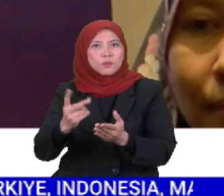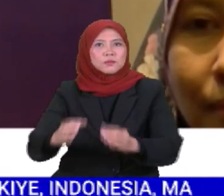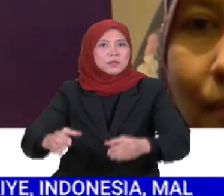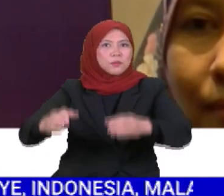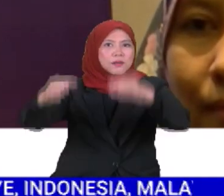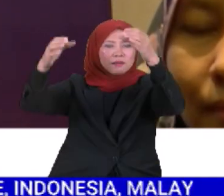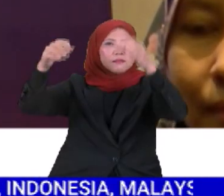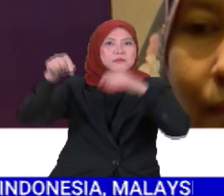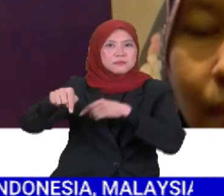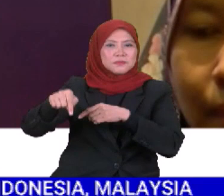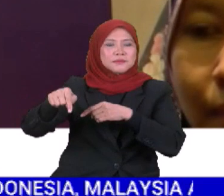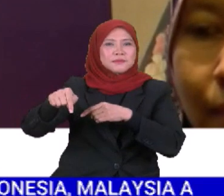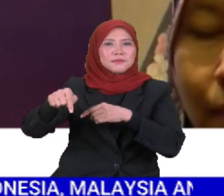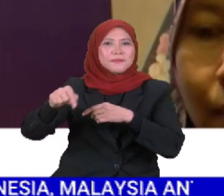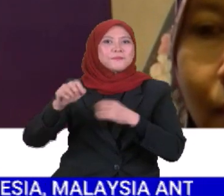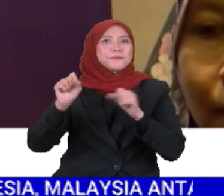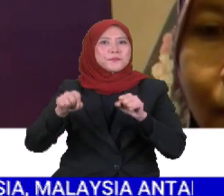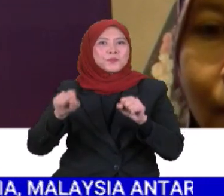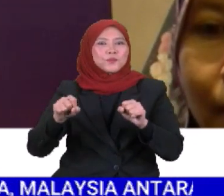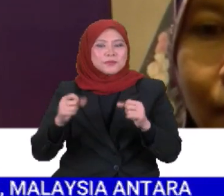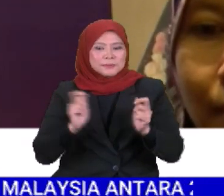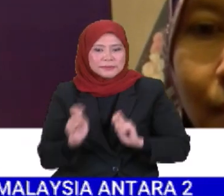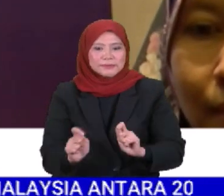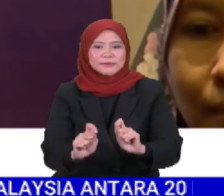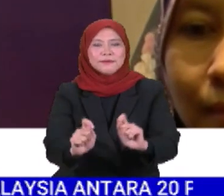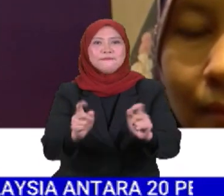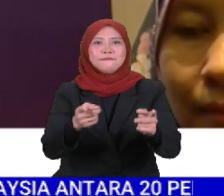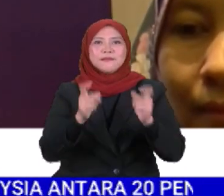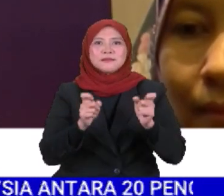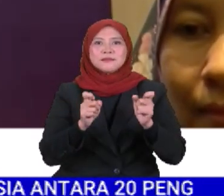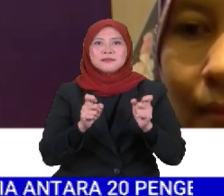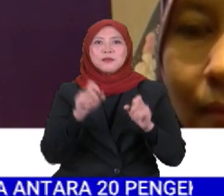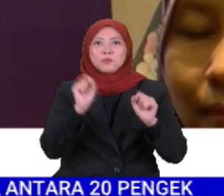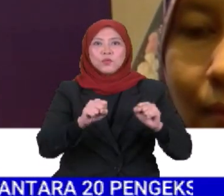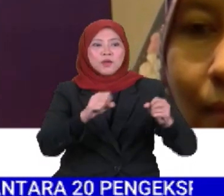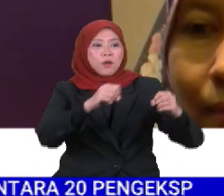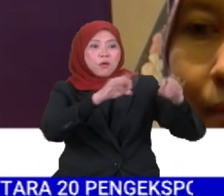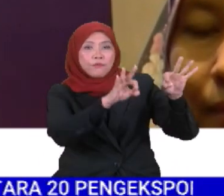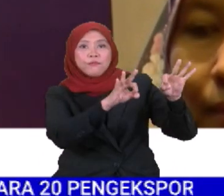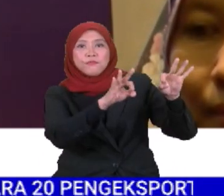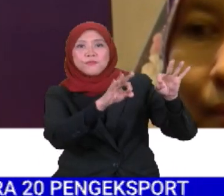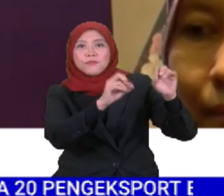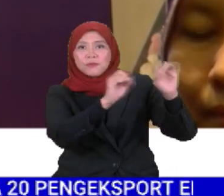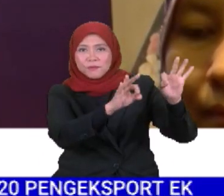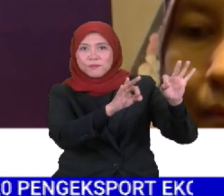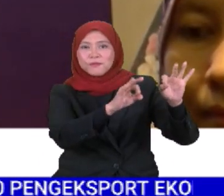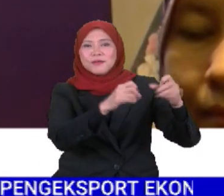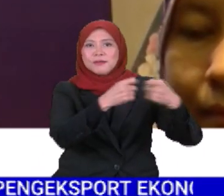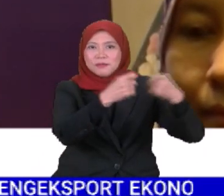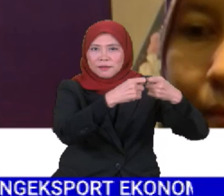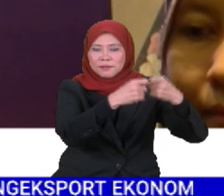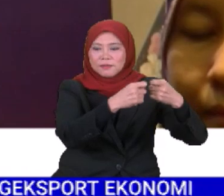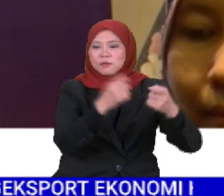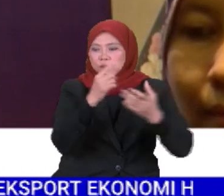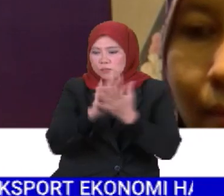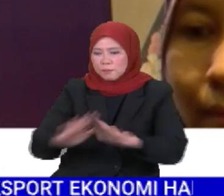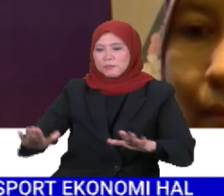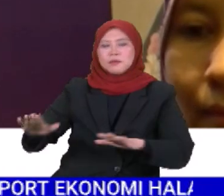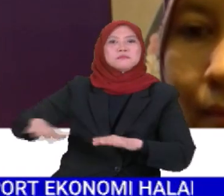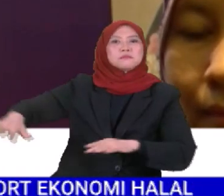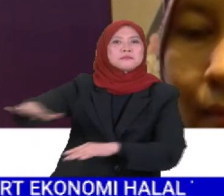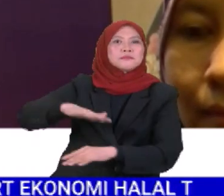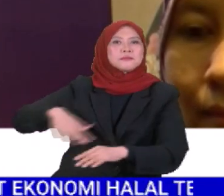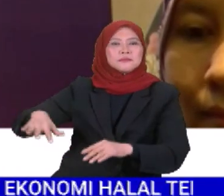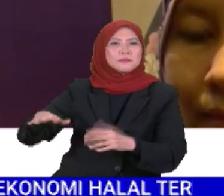memastikan kita dapat mengambil tindakan mematikan berkala untuk memastikan keselamatan orang awam